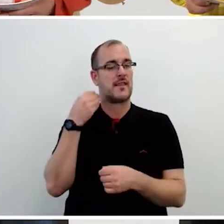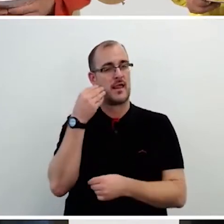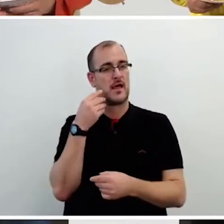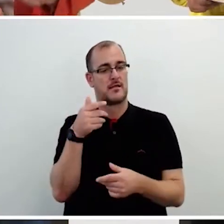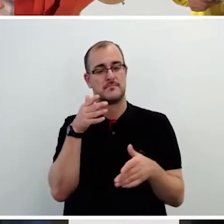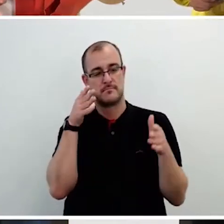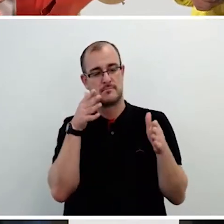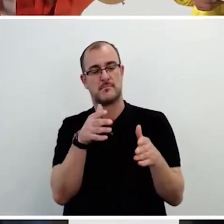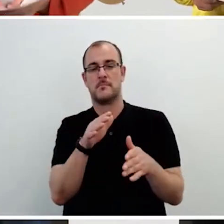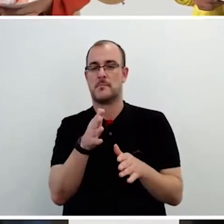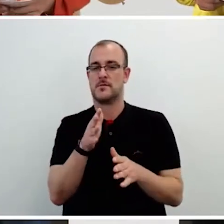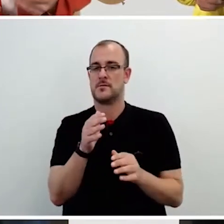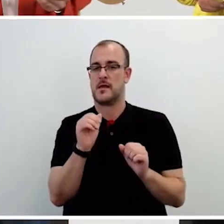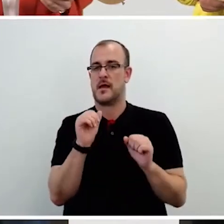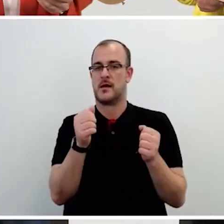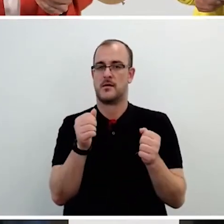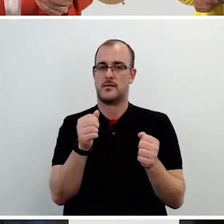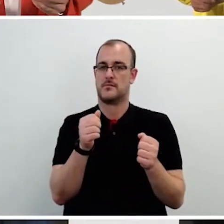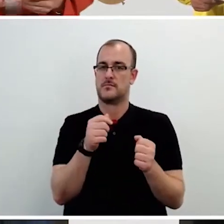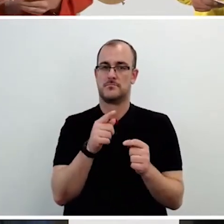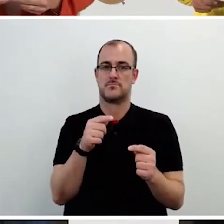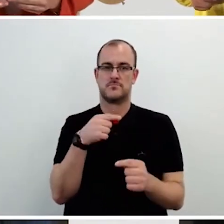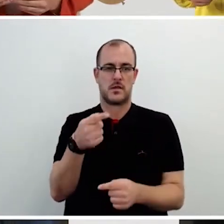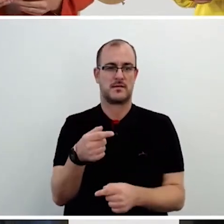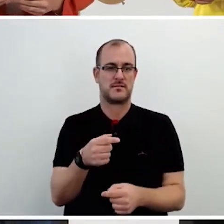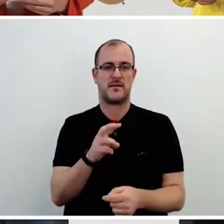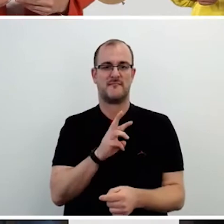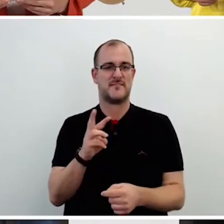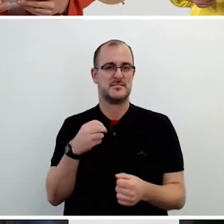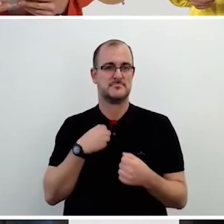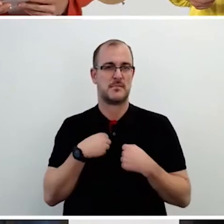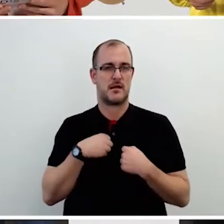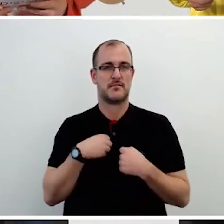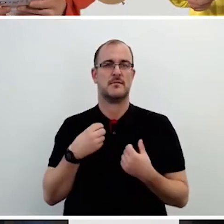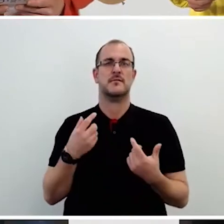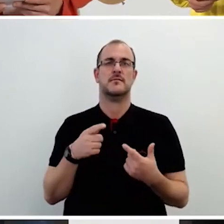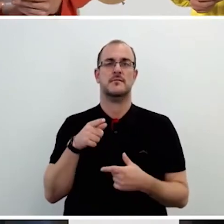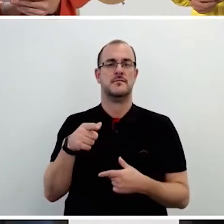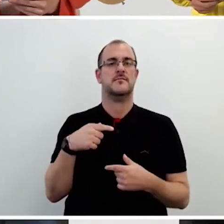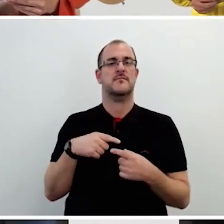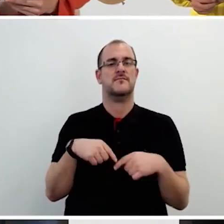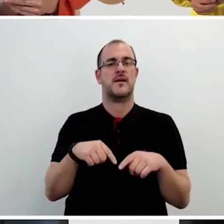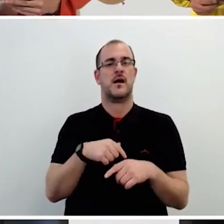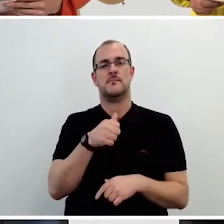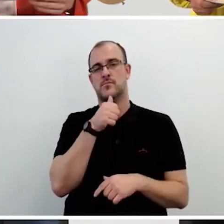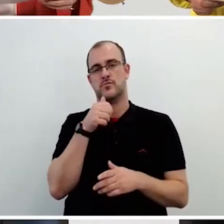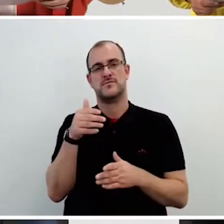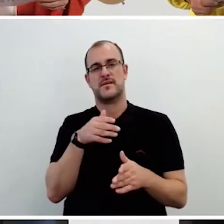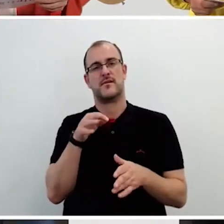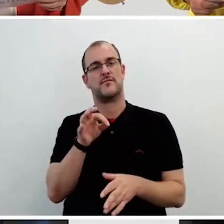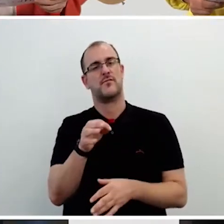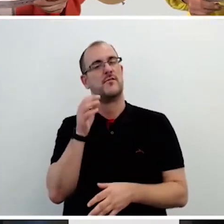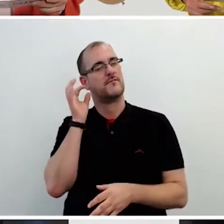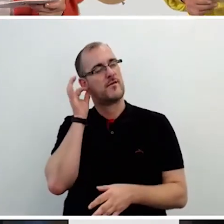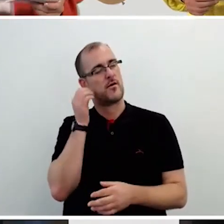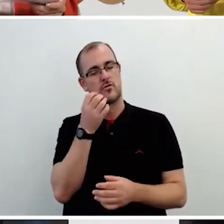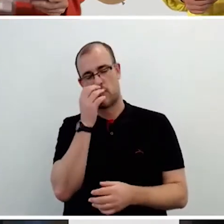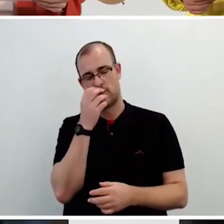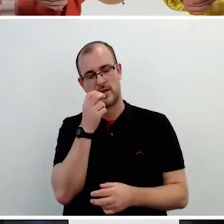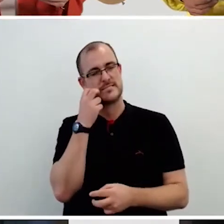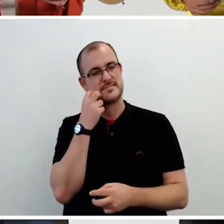von manchen Aktionen. Direkt in Wiesbaden zum Beispiel lädt der Verein Berufswege für Frauen neugierige